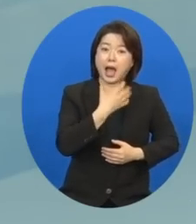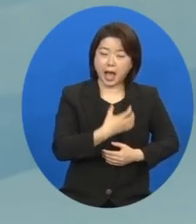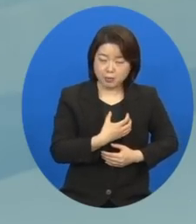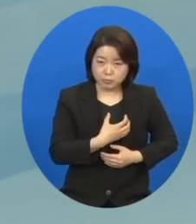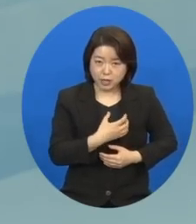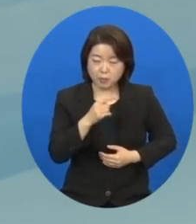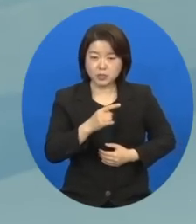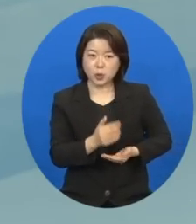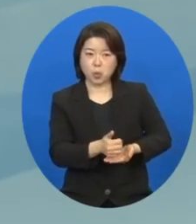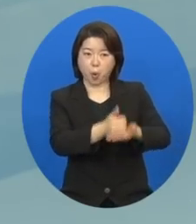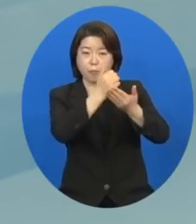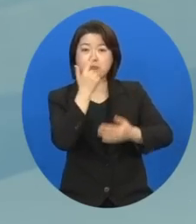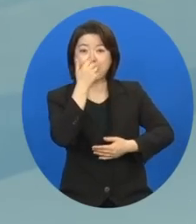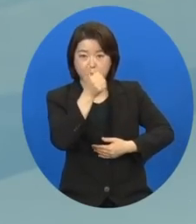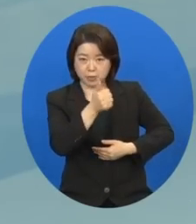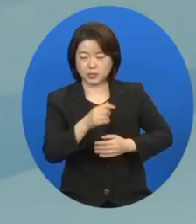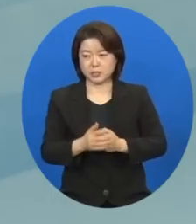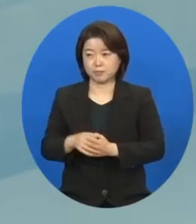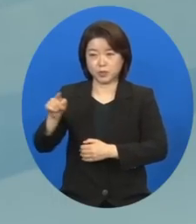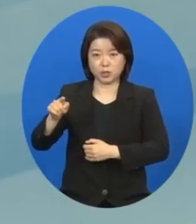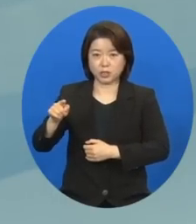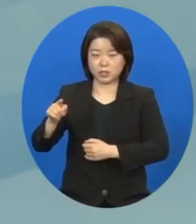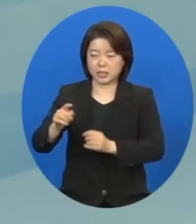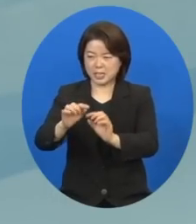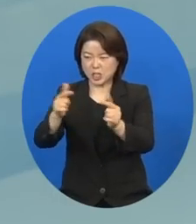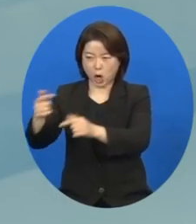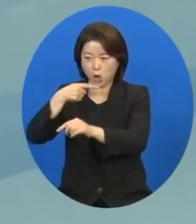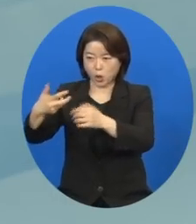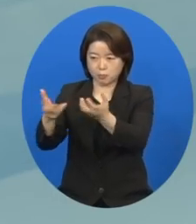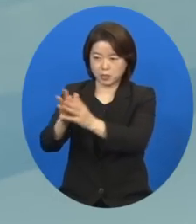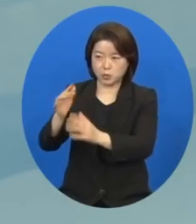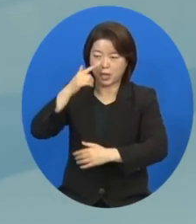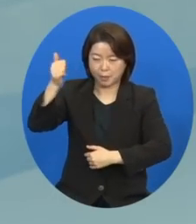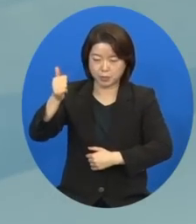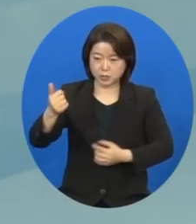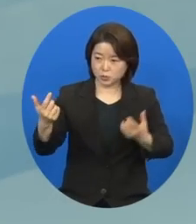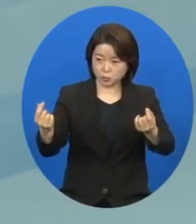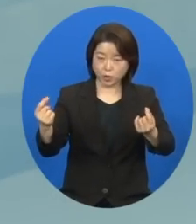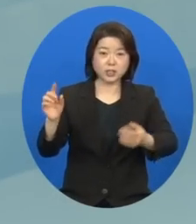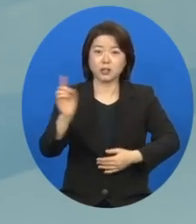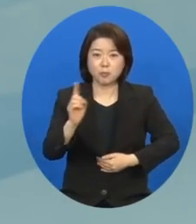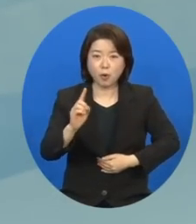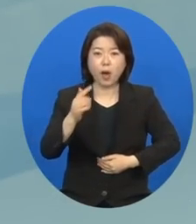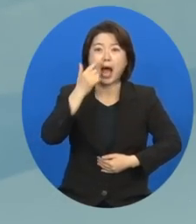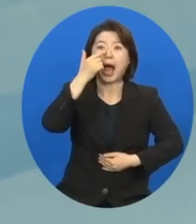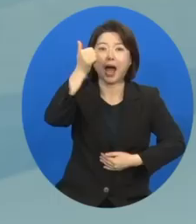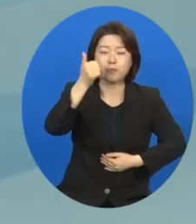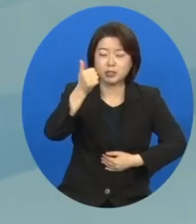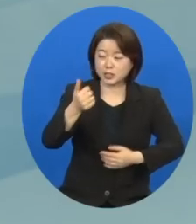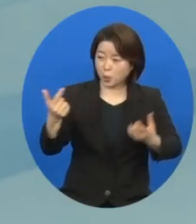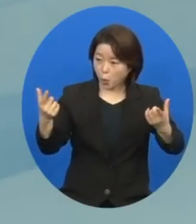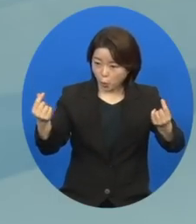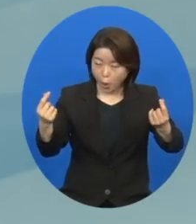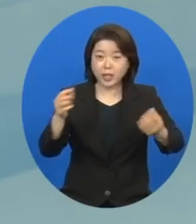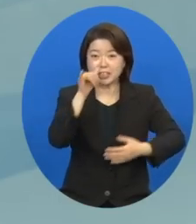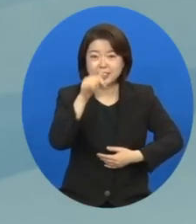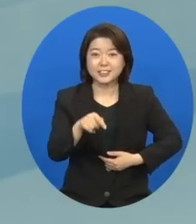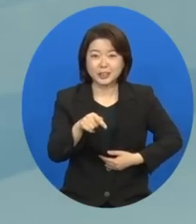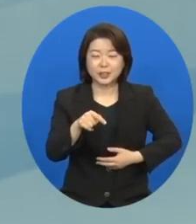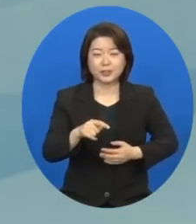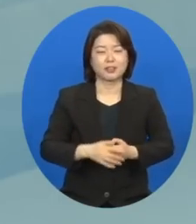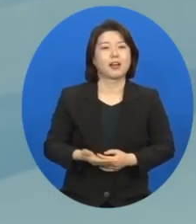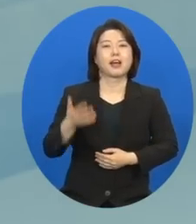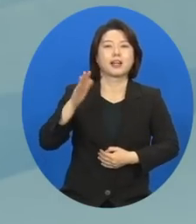높임받은 아버지예요. 여기는 여러 민족들의 아버지. 공통점이 뭐예요? 아버지라는 공통점을 갖고 있어요.